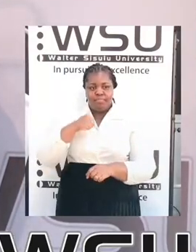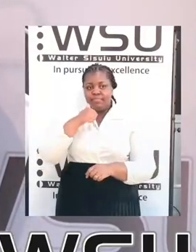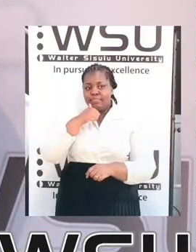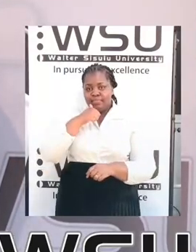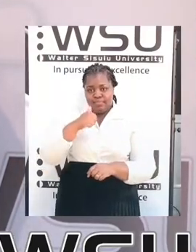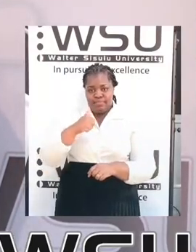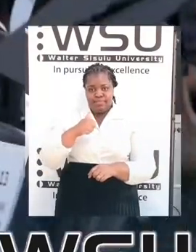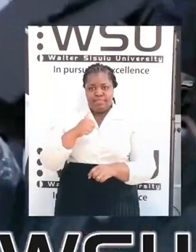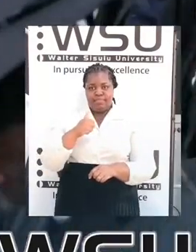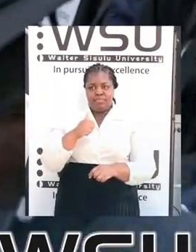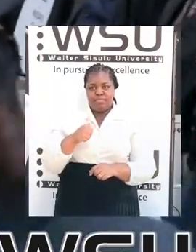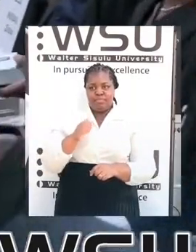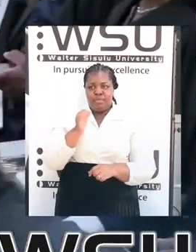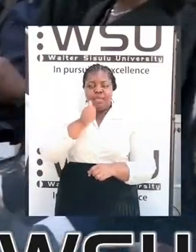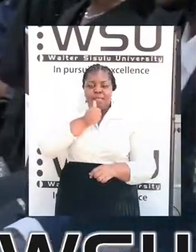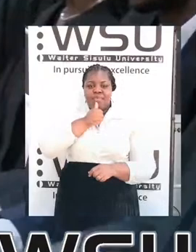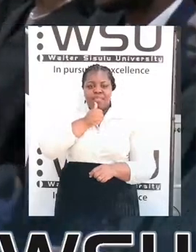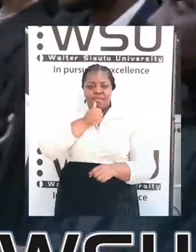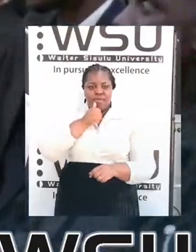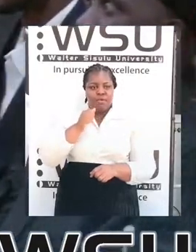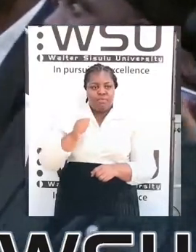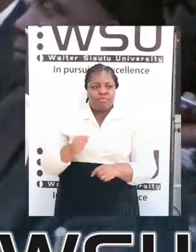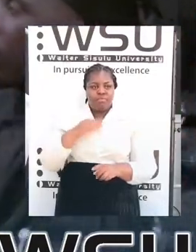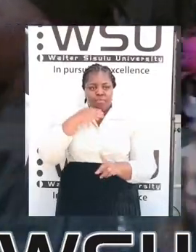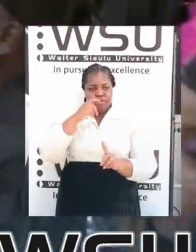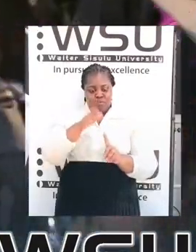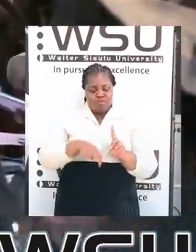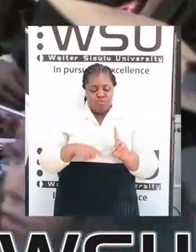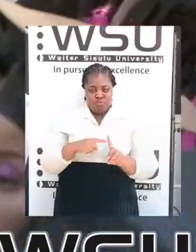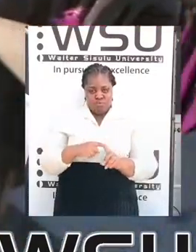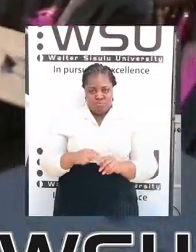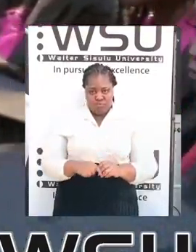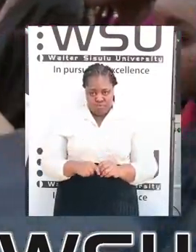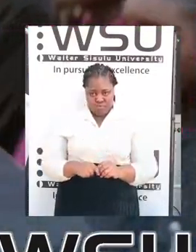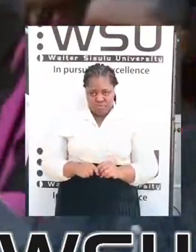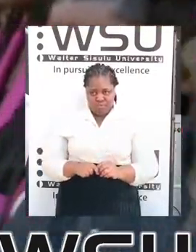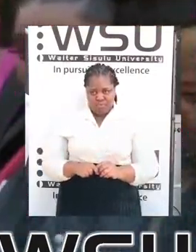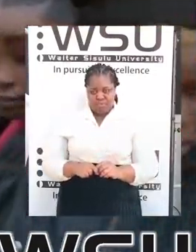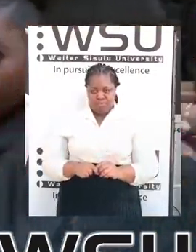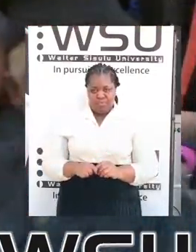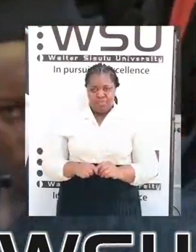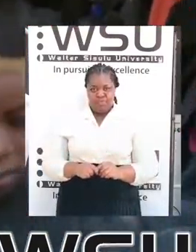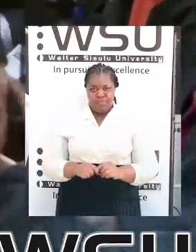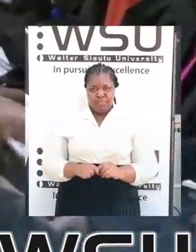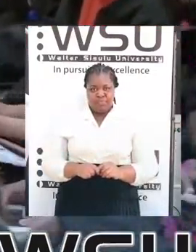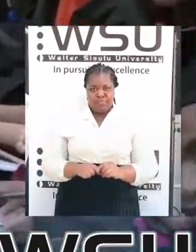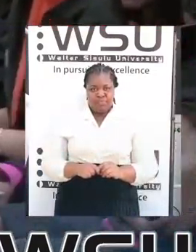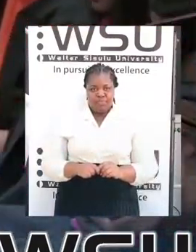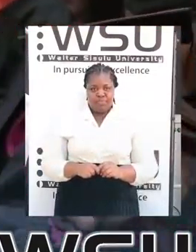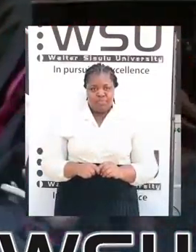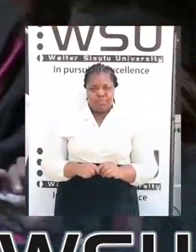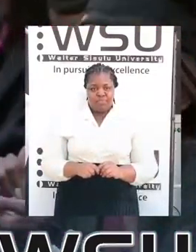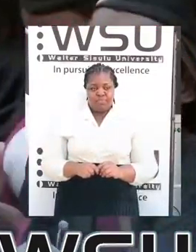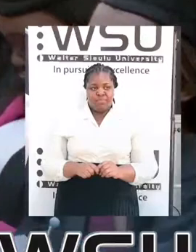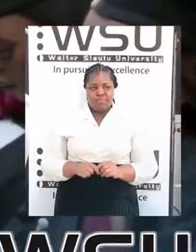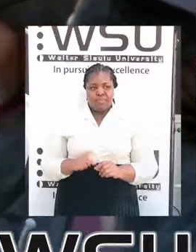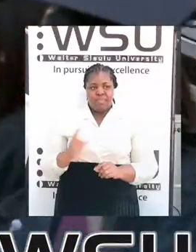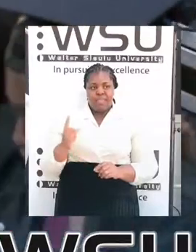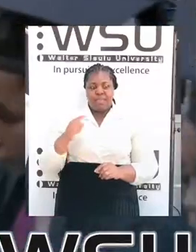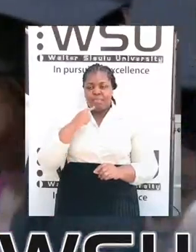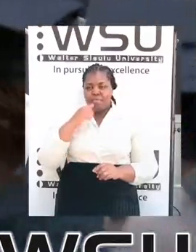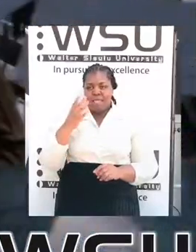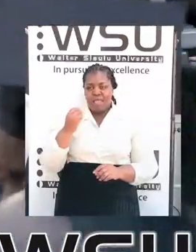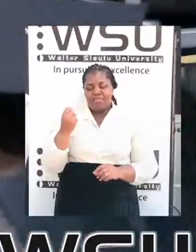ubumnandi betyuwa engumntu unciphile. Siphila kwimihla